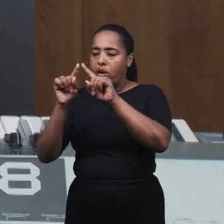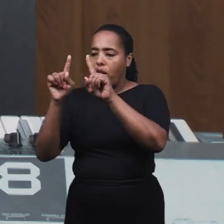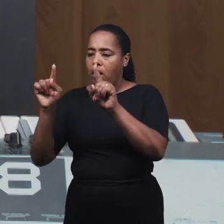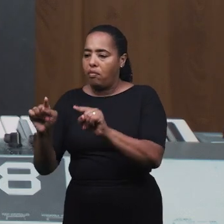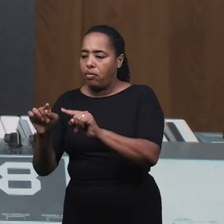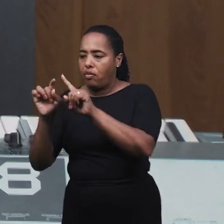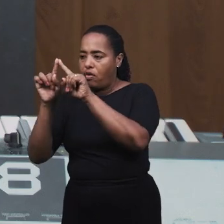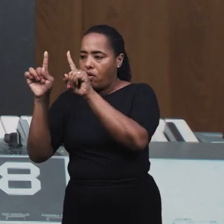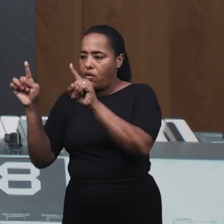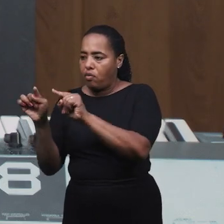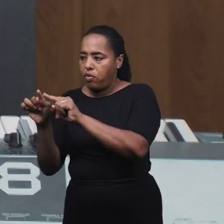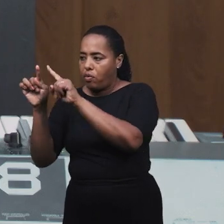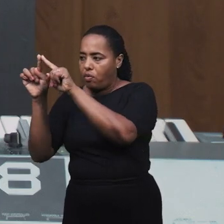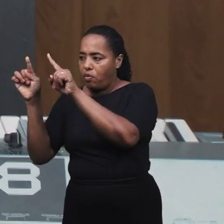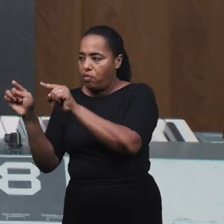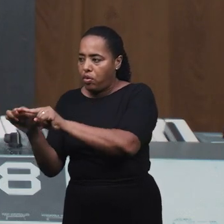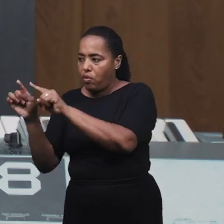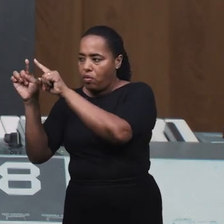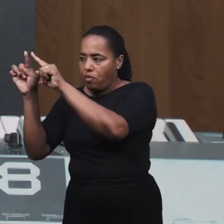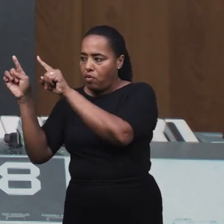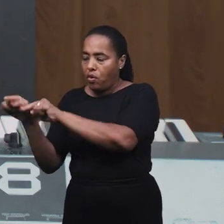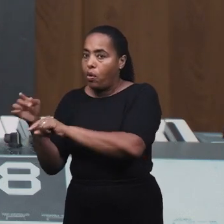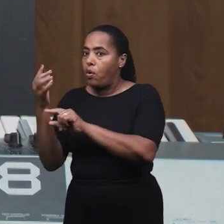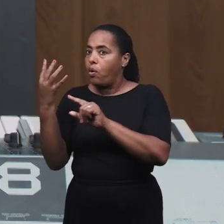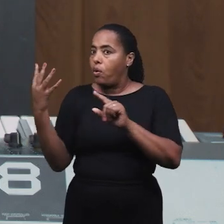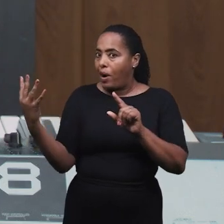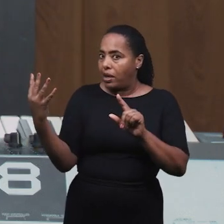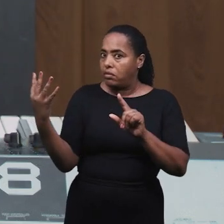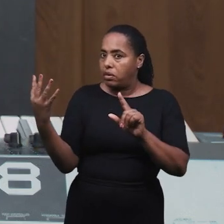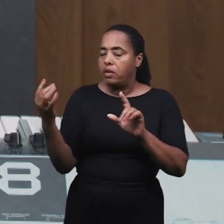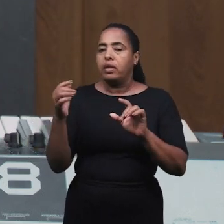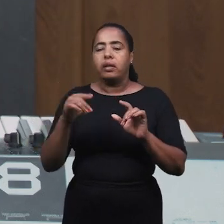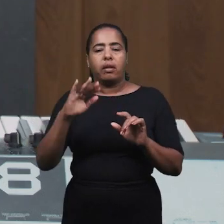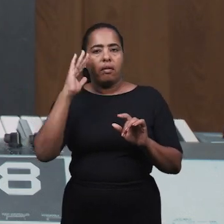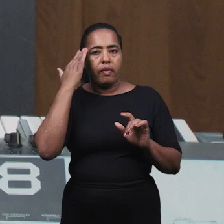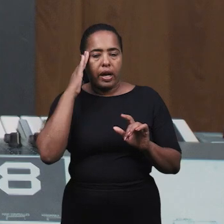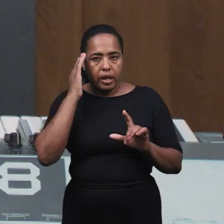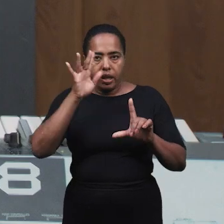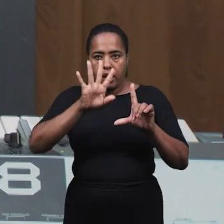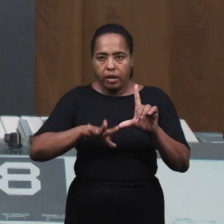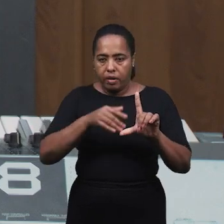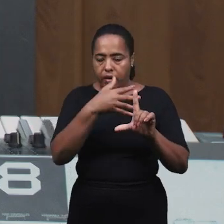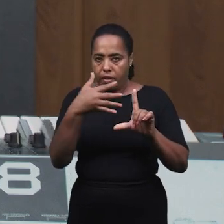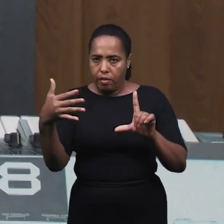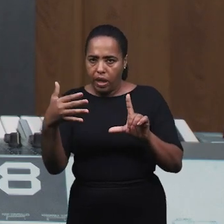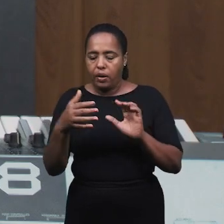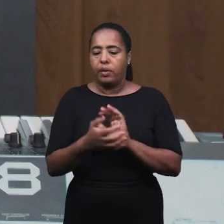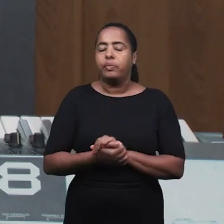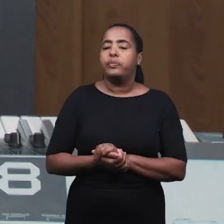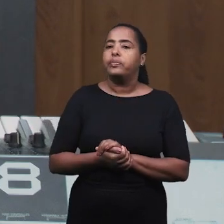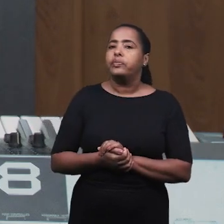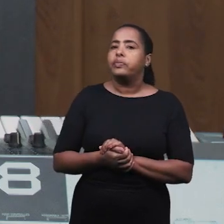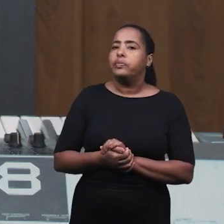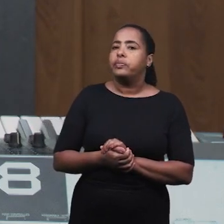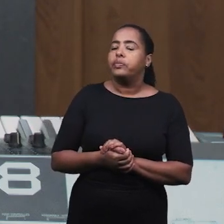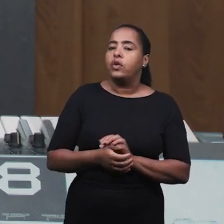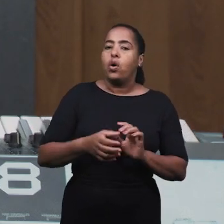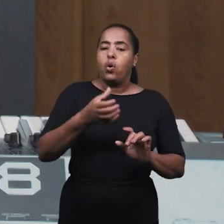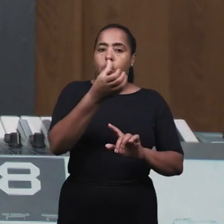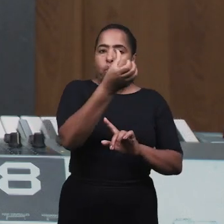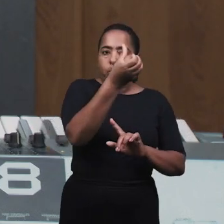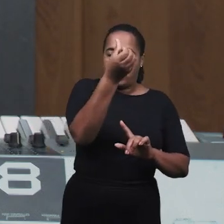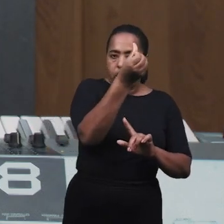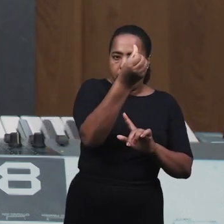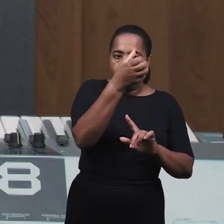parce que c'est quatre tons. Donc, cette lecture relative va vous aider à comprendre la partition. Donc, ce